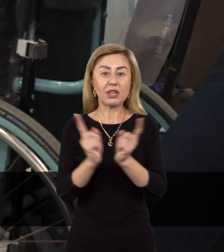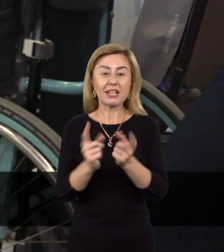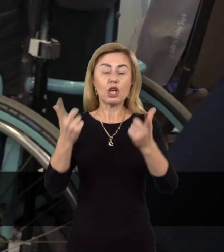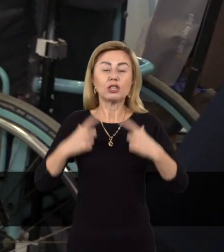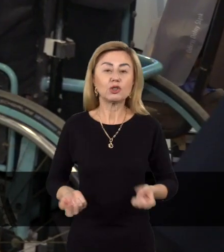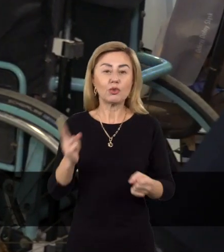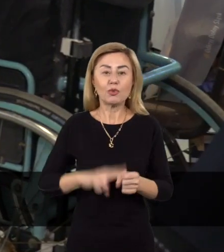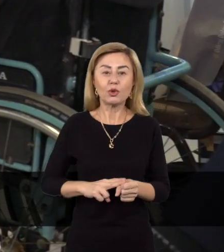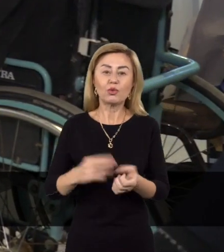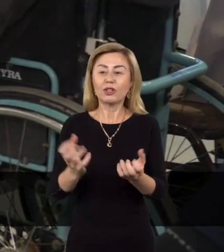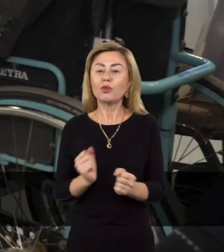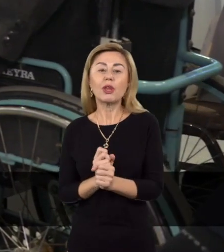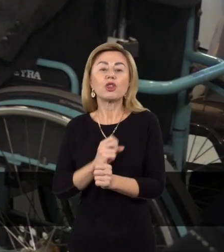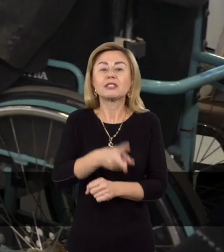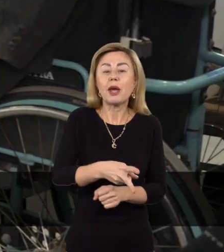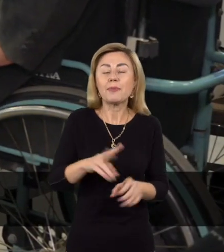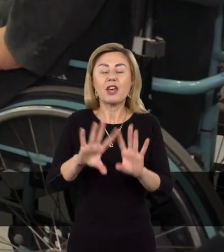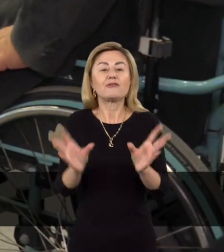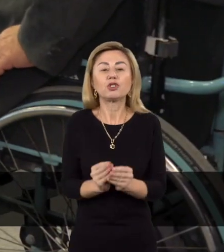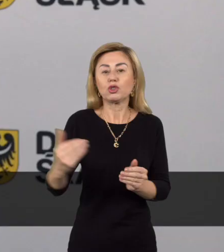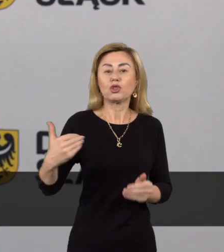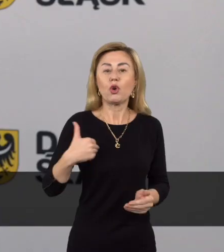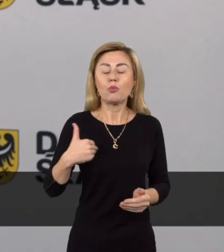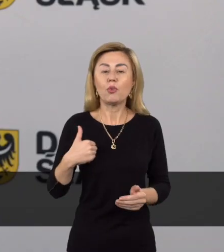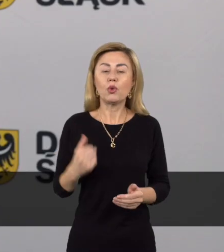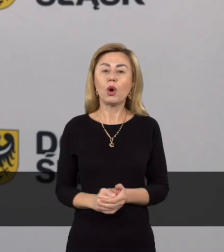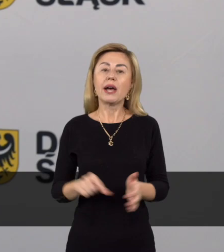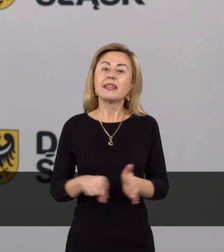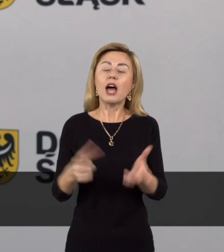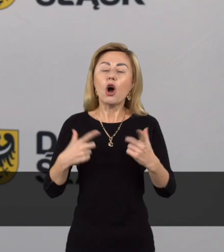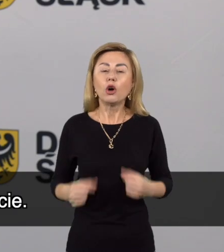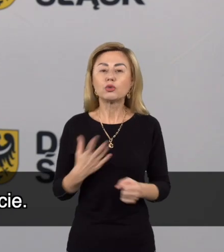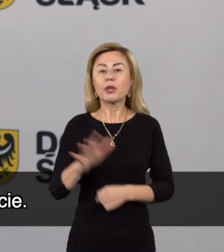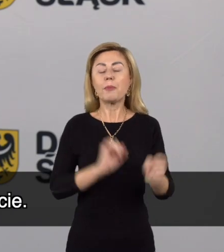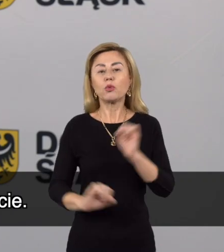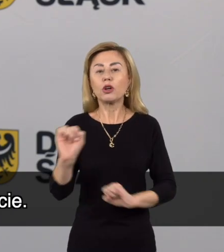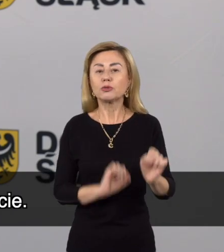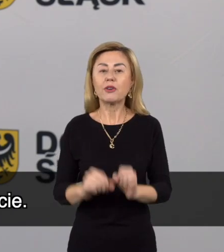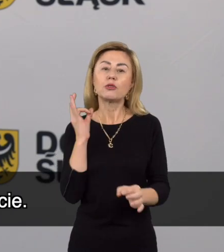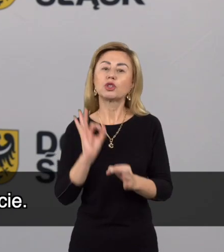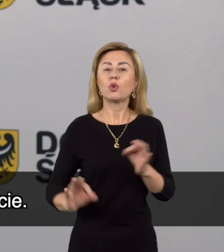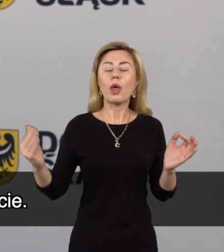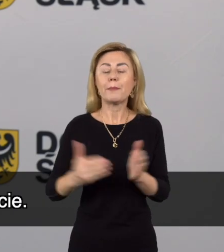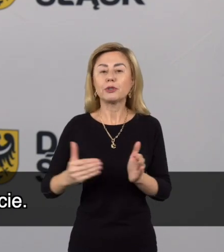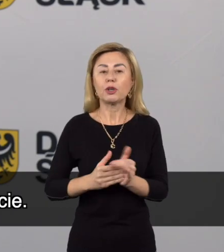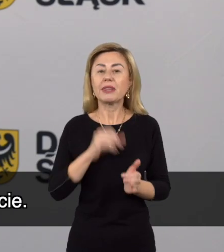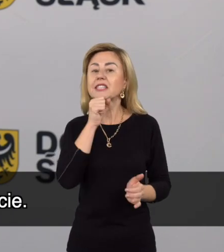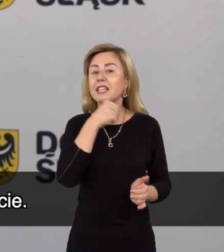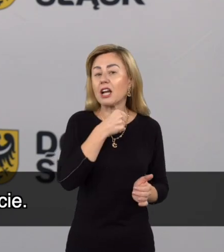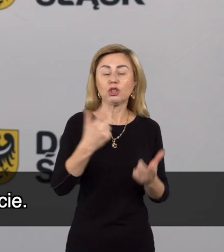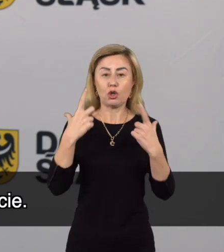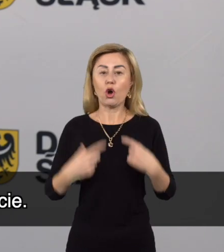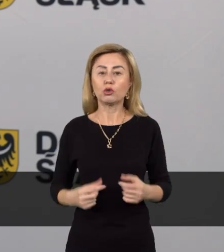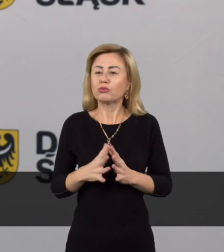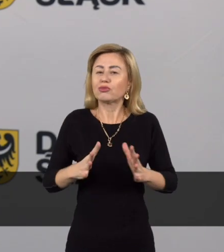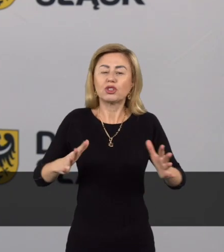osób, którym bliska jest idea dostępności. Dostępności dla osób ze szczególnymi potrzebami, dla osób z niepełnosprawnościami, dla osób starszych. To jest bardzo